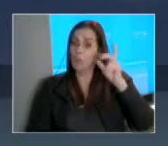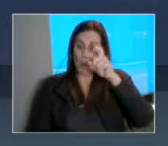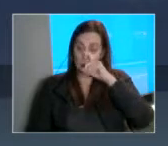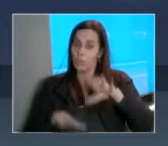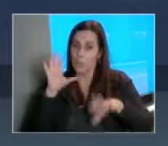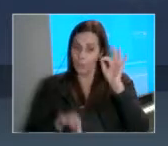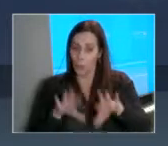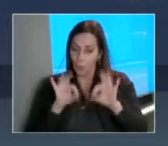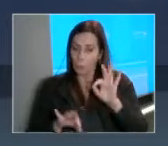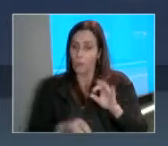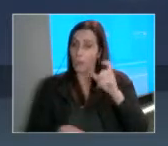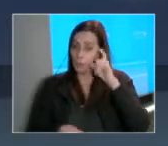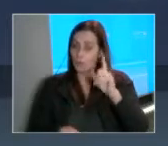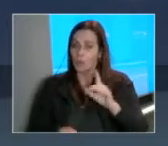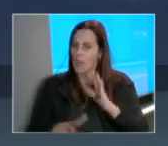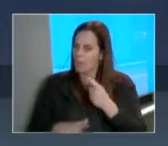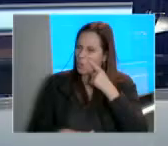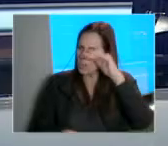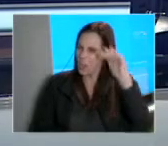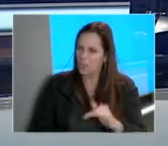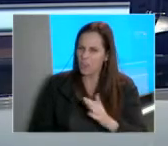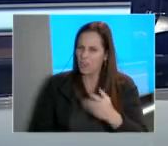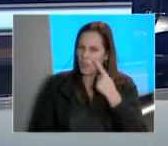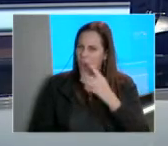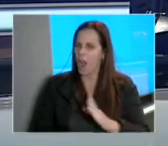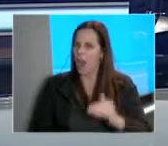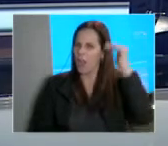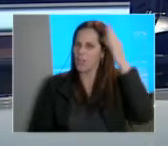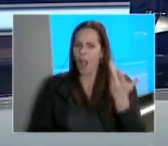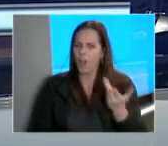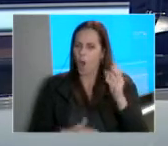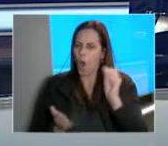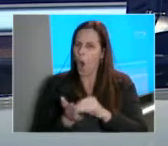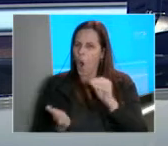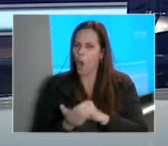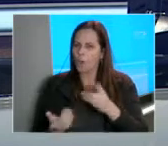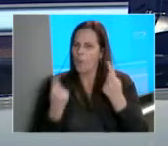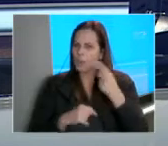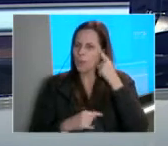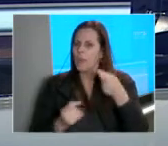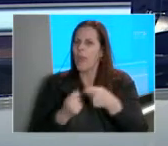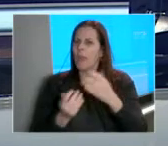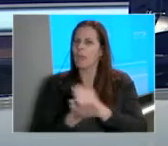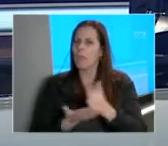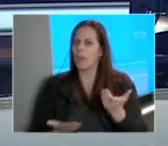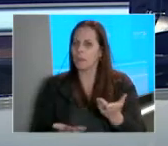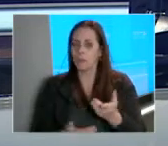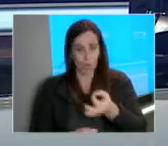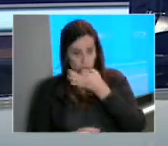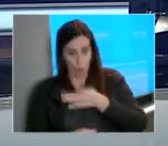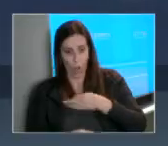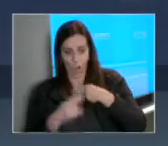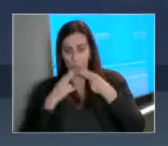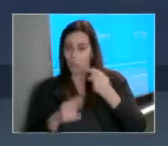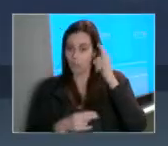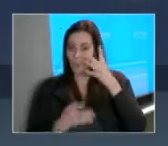גדולה בקרב האוכלוסייה הערבית, אני חושב שאחר... איפה אתה רואה את הירידה הזאת? איפה אתה רואה את העלייה הזאת? עוד לא... לפי מה אתה קובע את זה? שאלת, אני